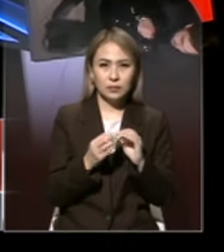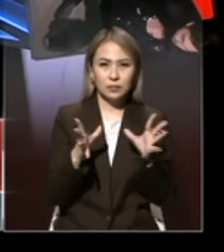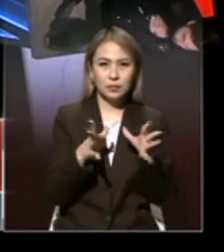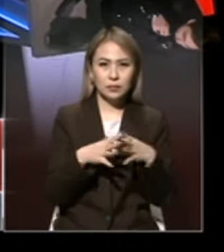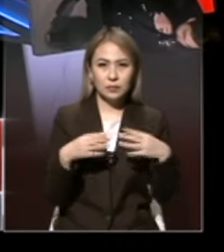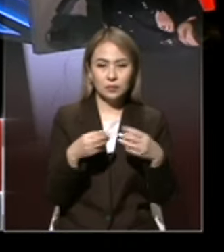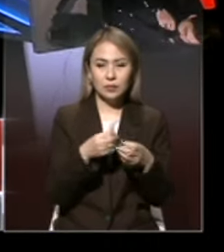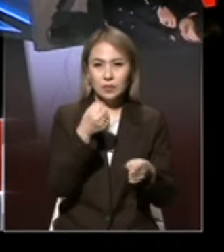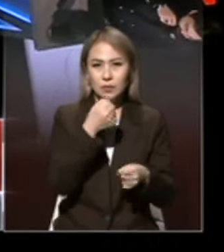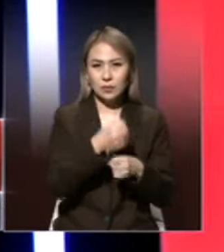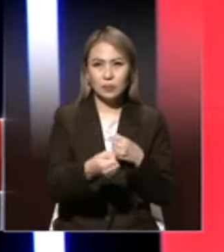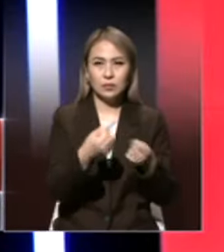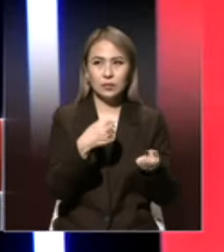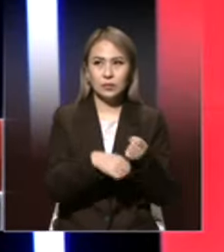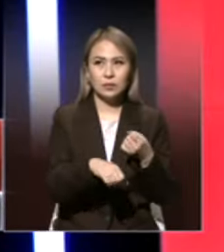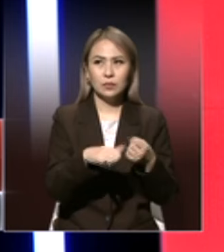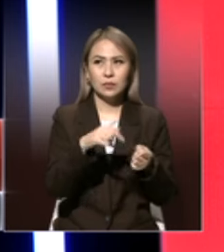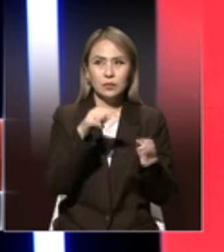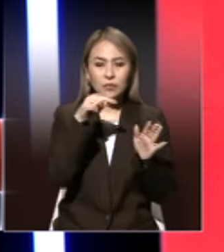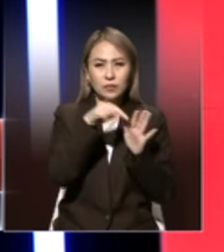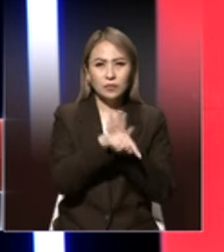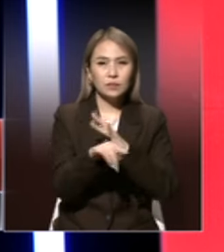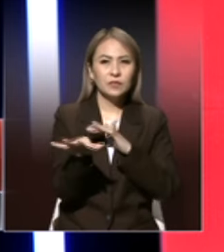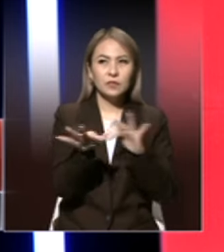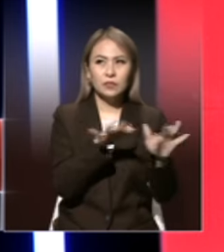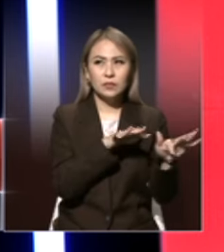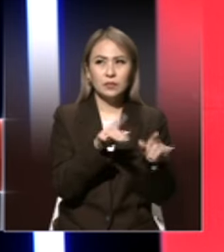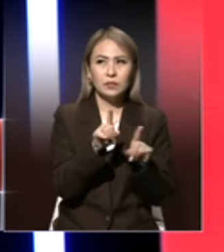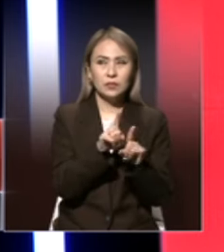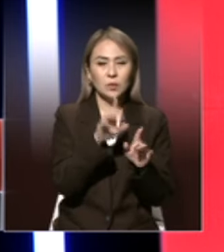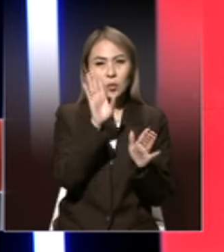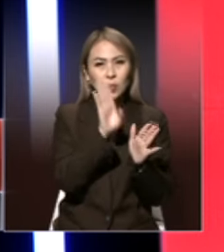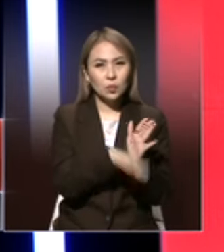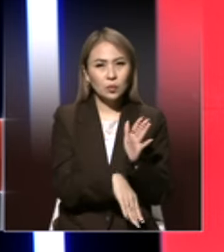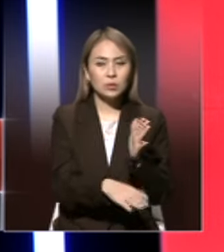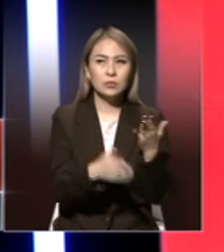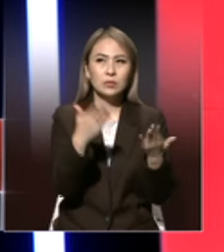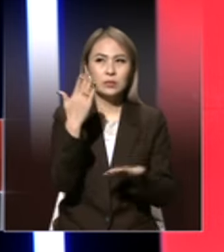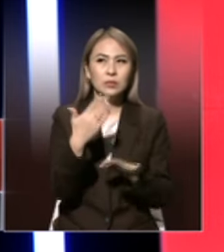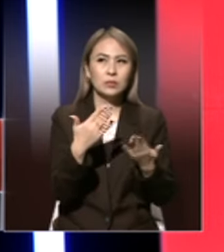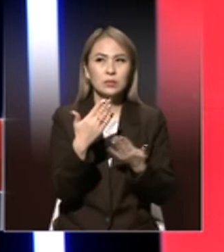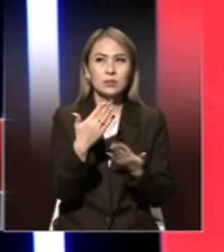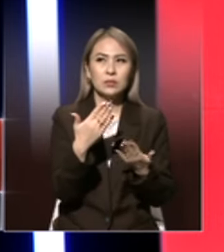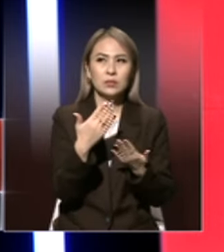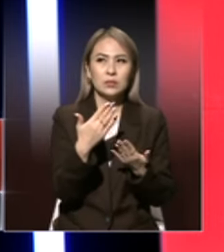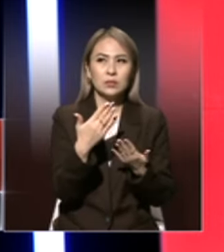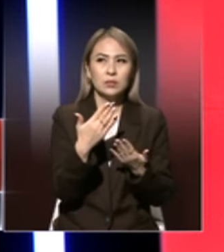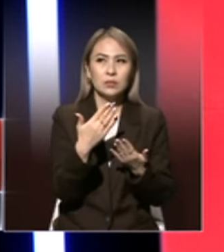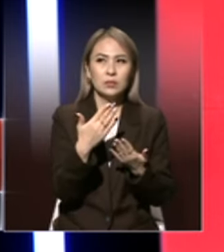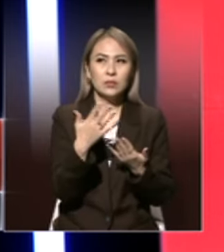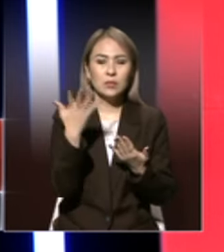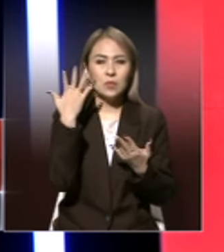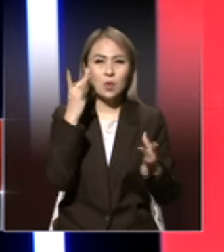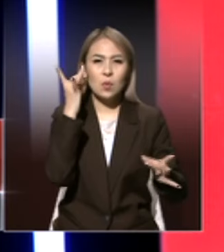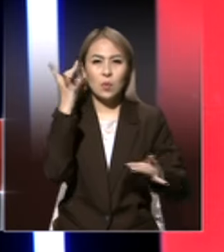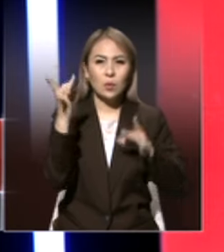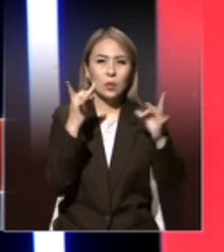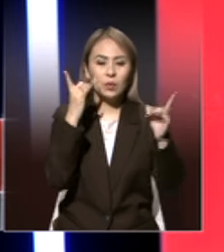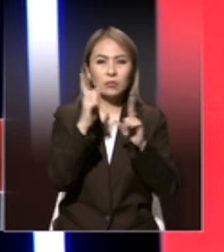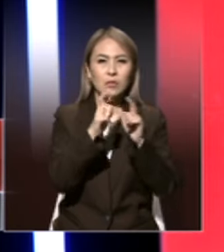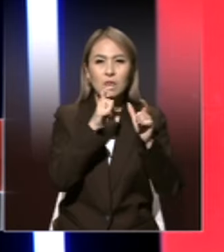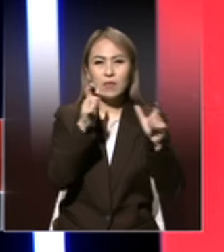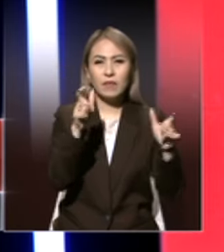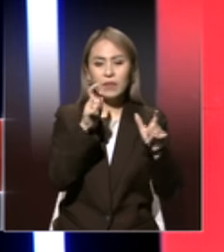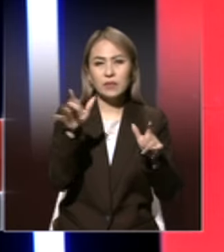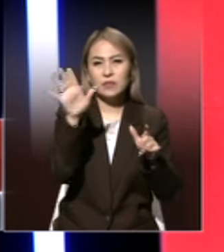отбасындағы зорлық зомбылық шынымен де іс жүзінде қатты ушығып кетті ме? Жоқ әлде мынау резонанстық жағдайлардың көп болуы